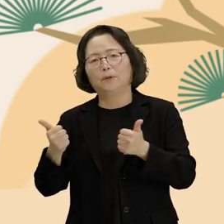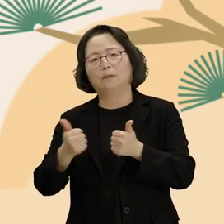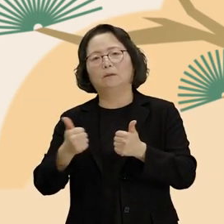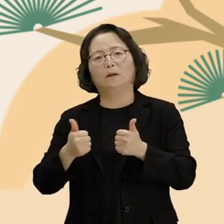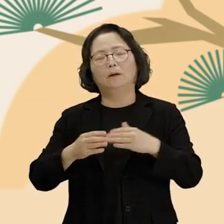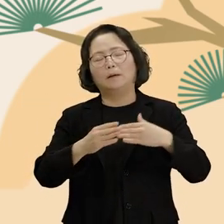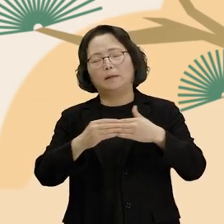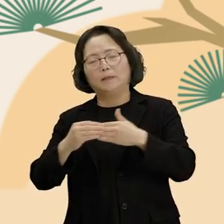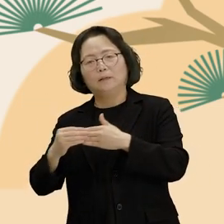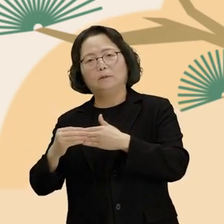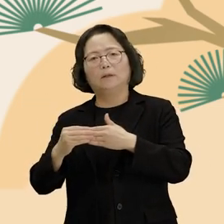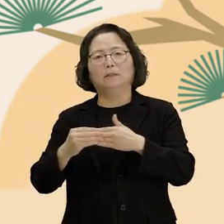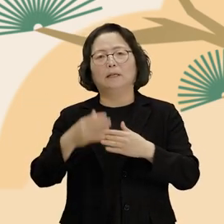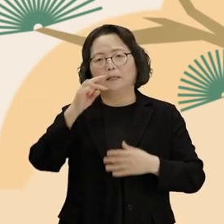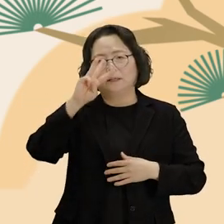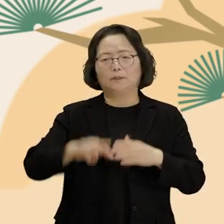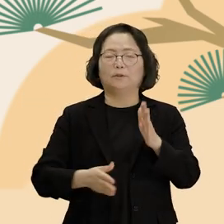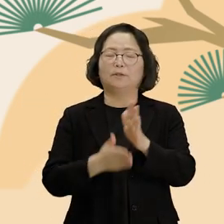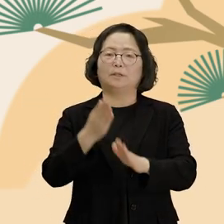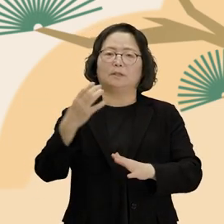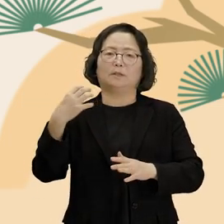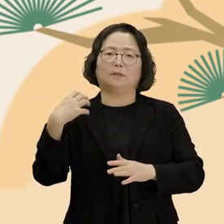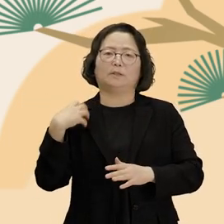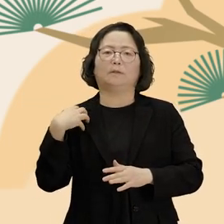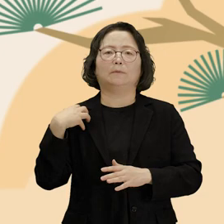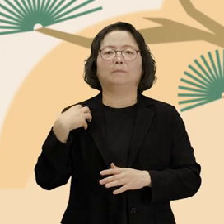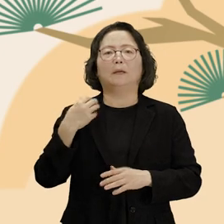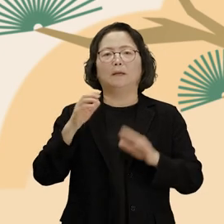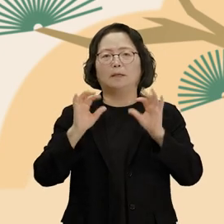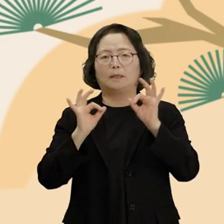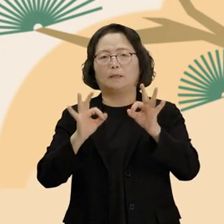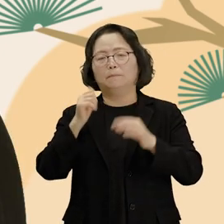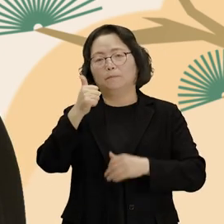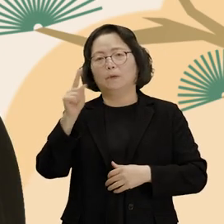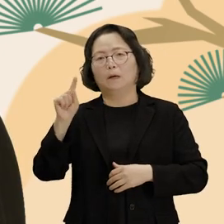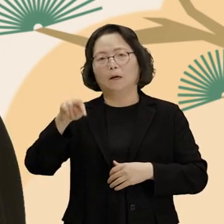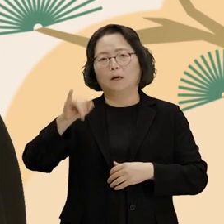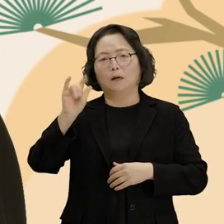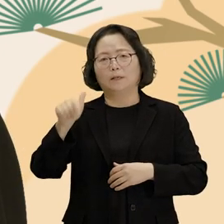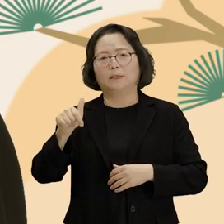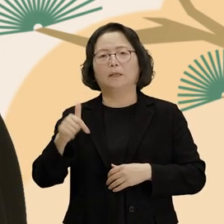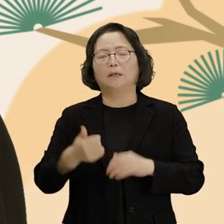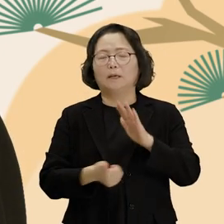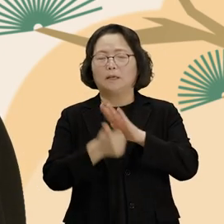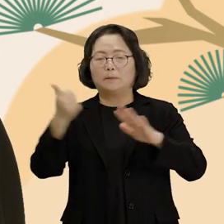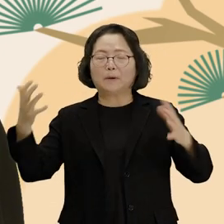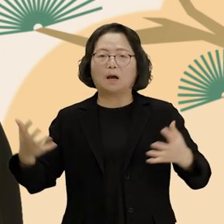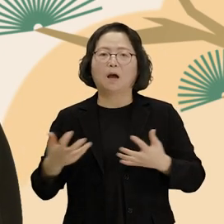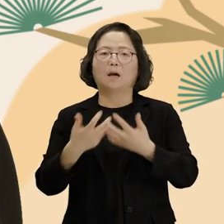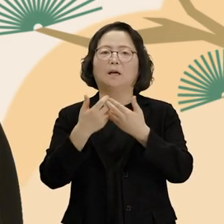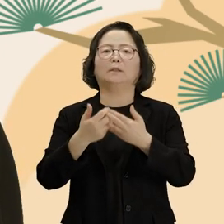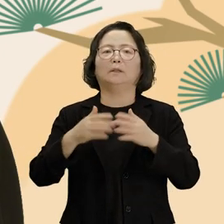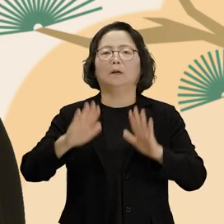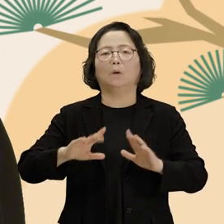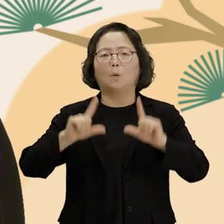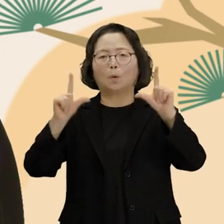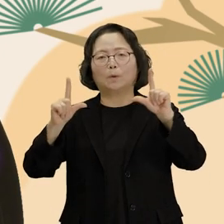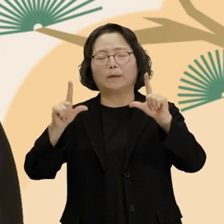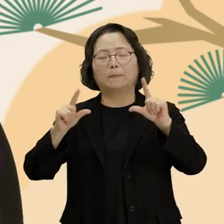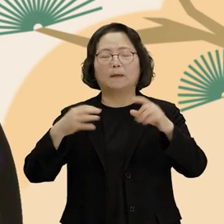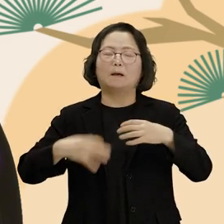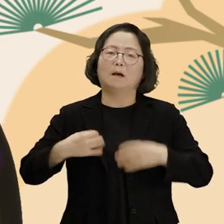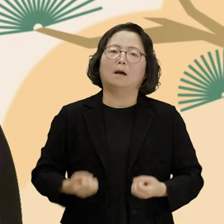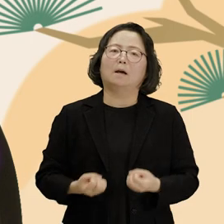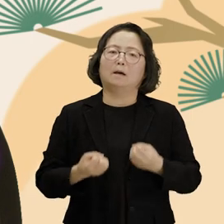열린의회를 이끌어가는 이천시의회 의장 김하식입니다. 희망 가득한 갑진년 새해